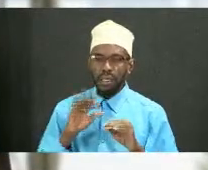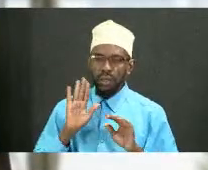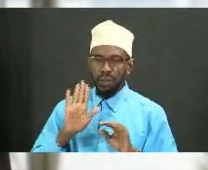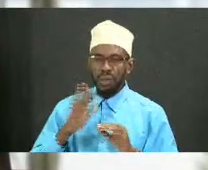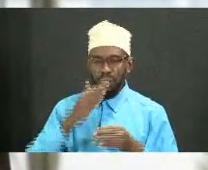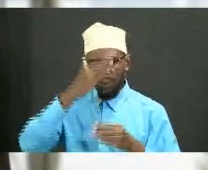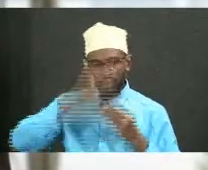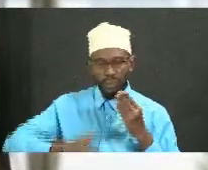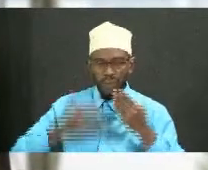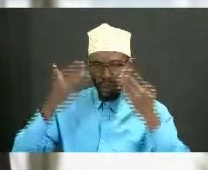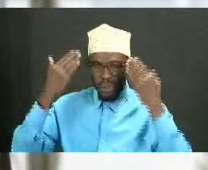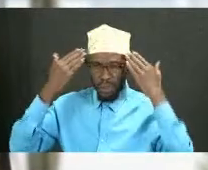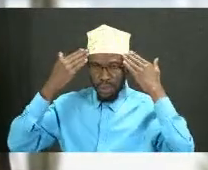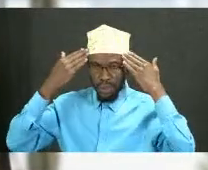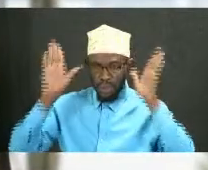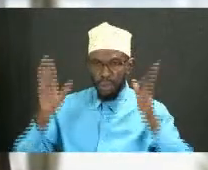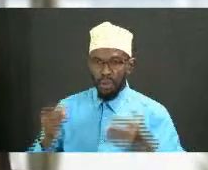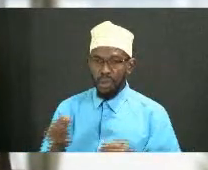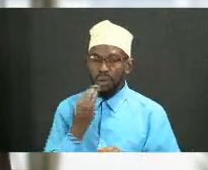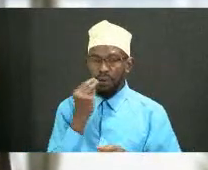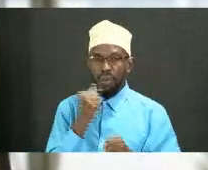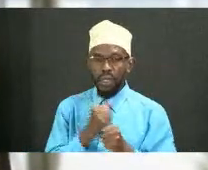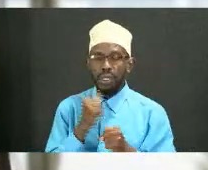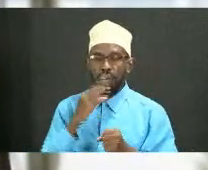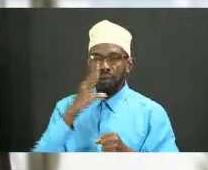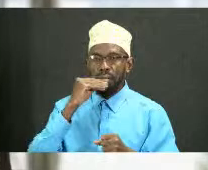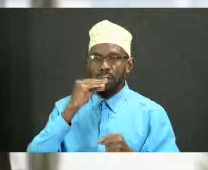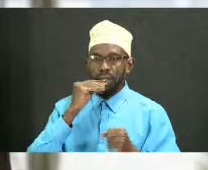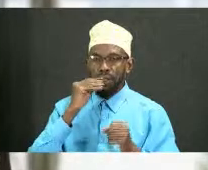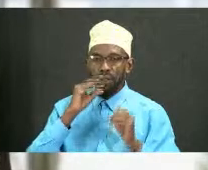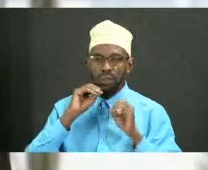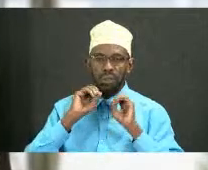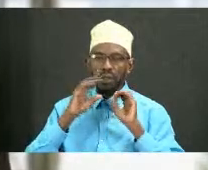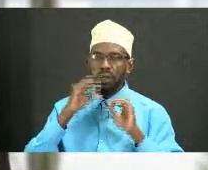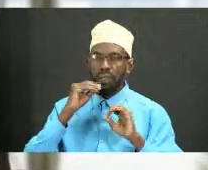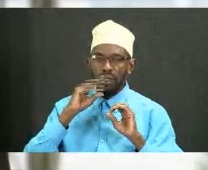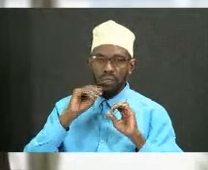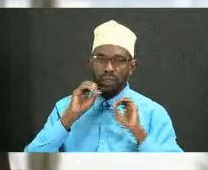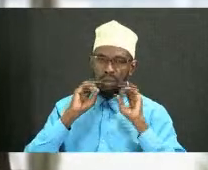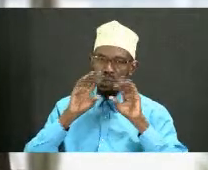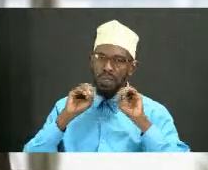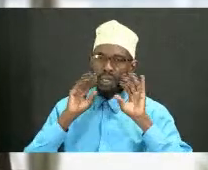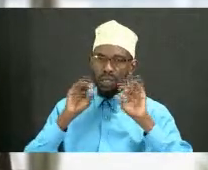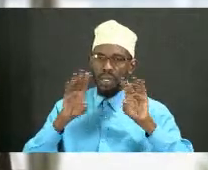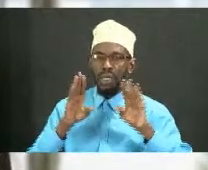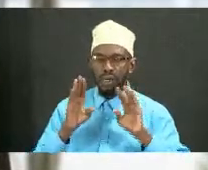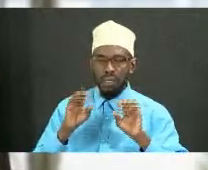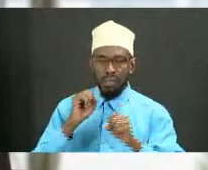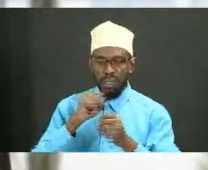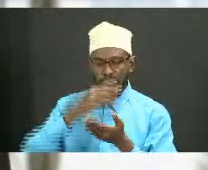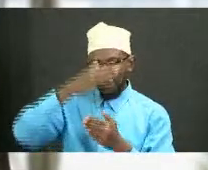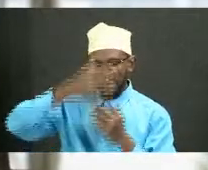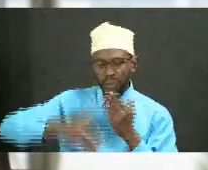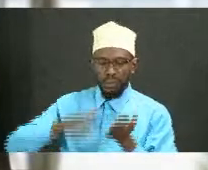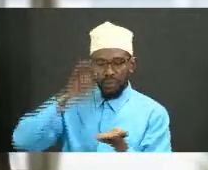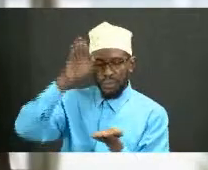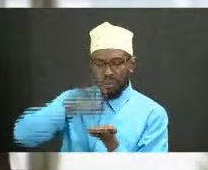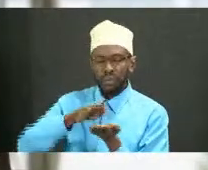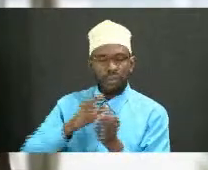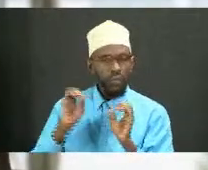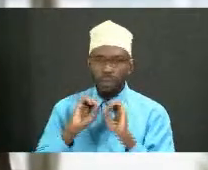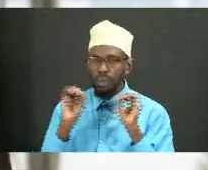lazima tuyakate. Hujui hata hiyo kazi, pengine wewe mashallah haujaathirika kwa kuwa pato lako halijakatwa ama